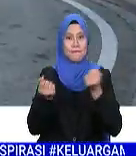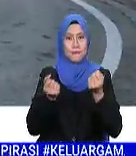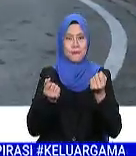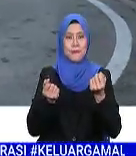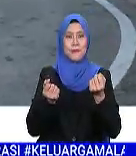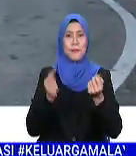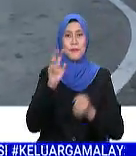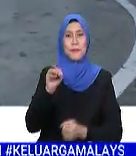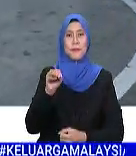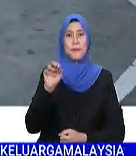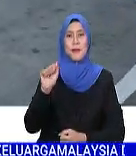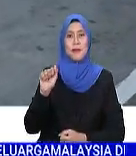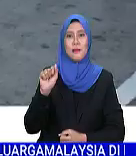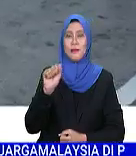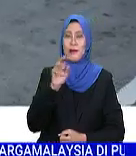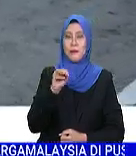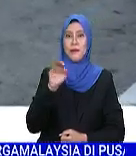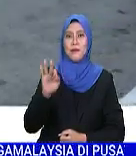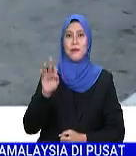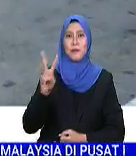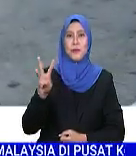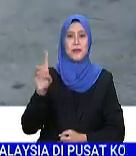Malaysia MFWDA.